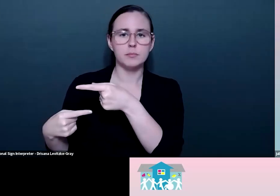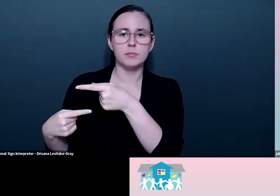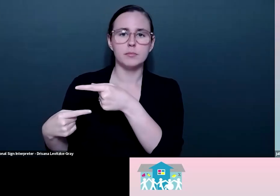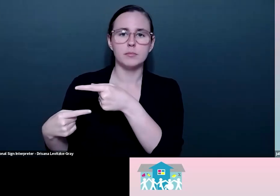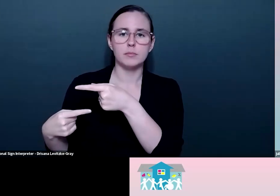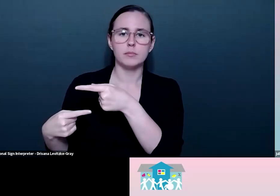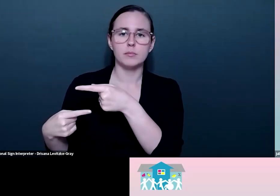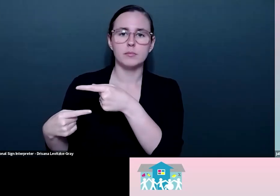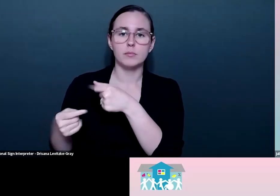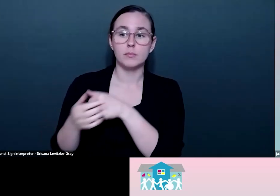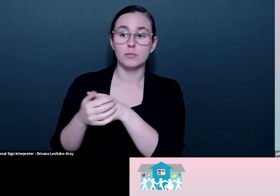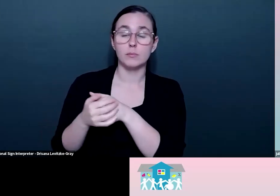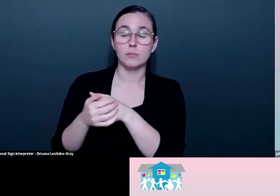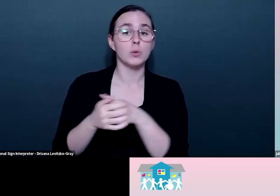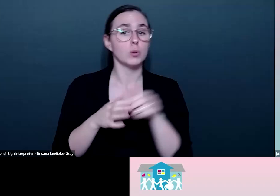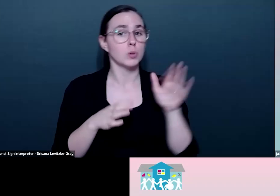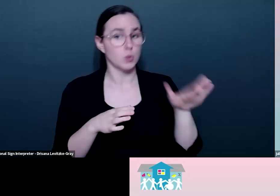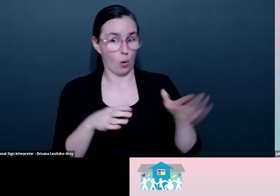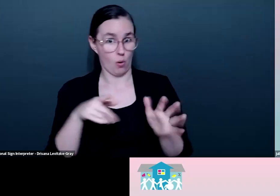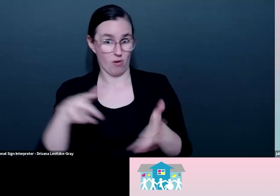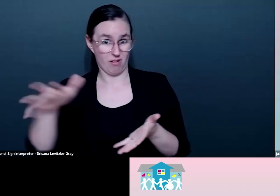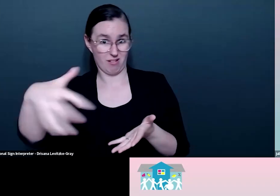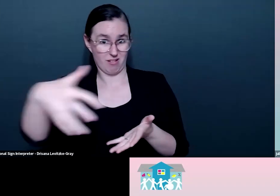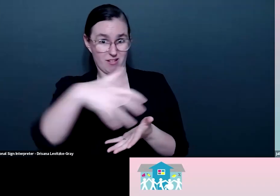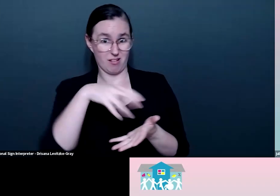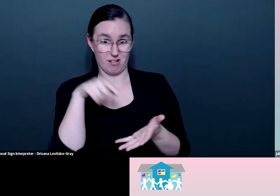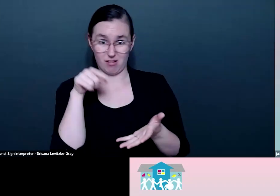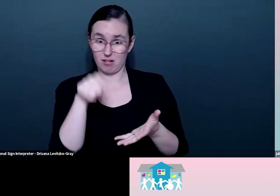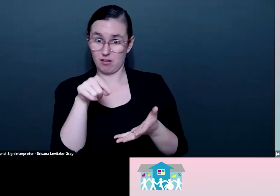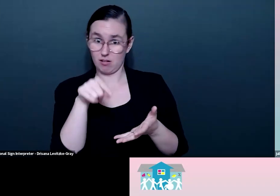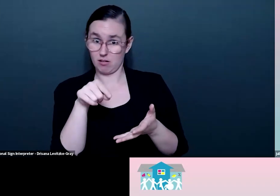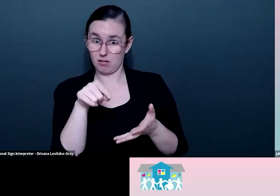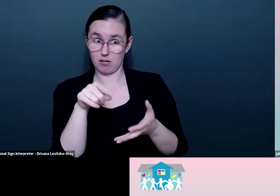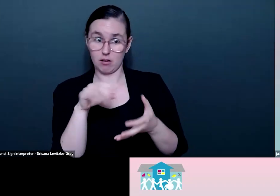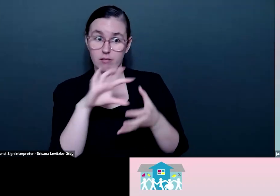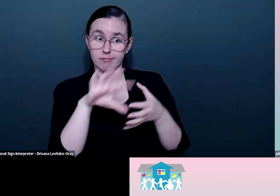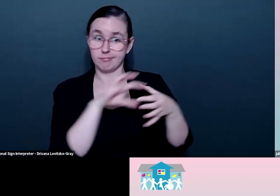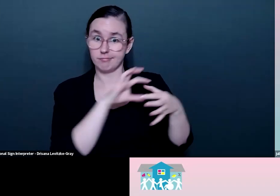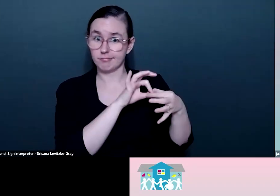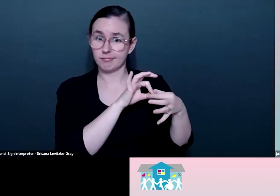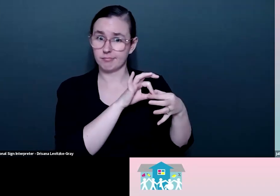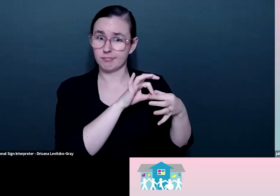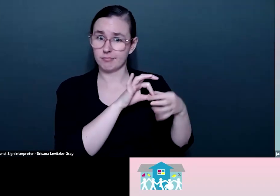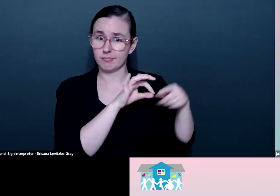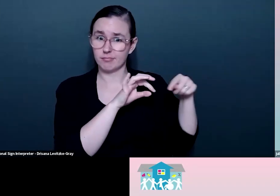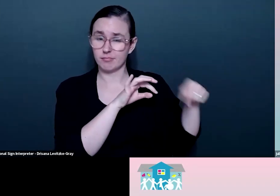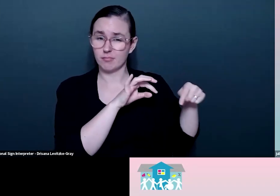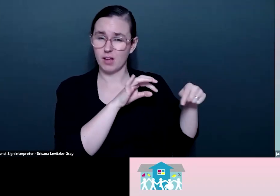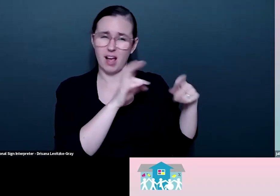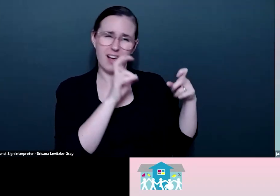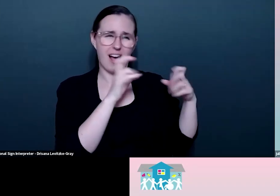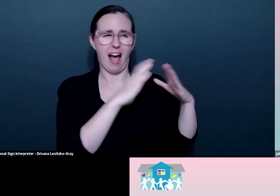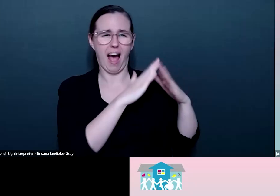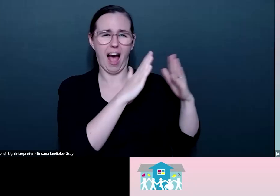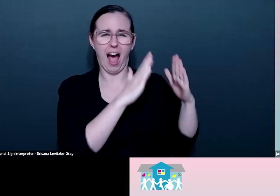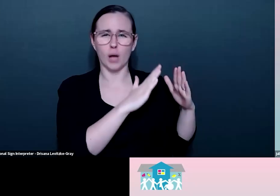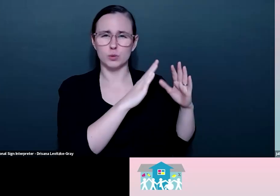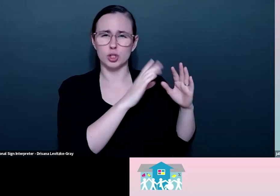Si on utilise ces enquêtes dans la maison, ou est-ce qu'elles sont prises en considération pour être mises dans les